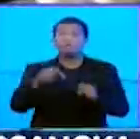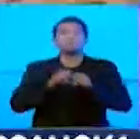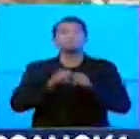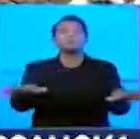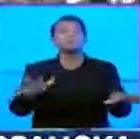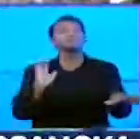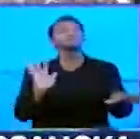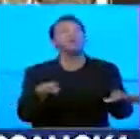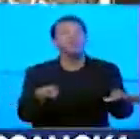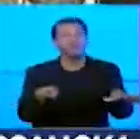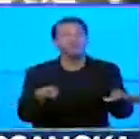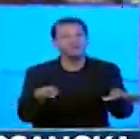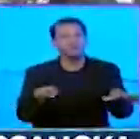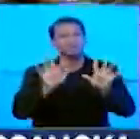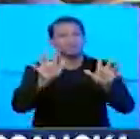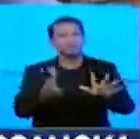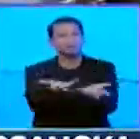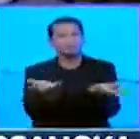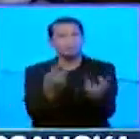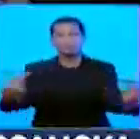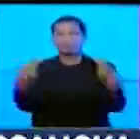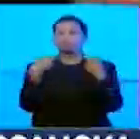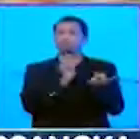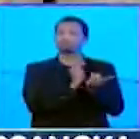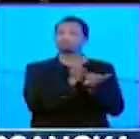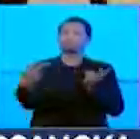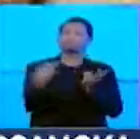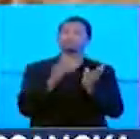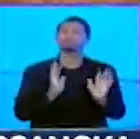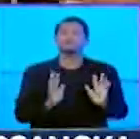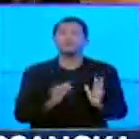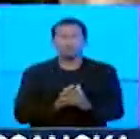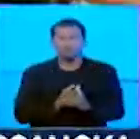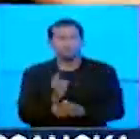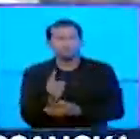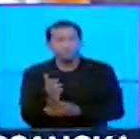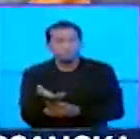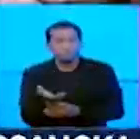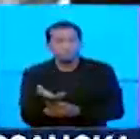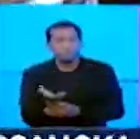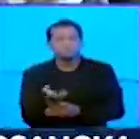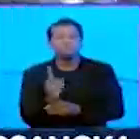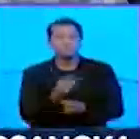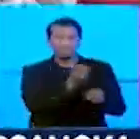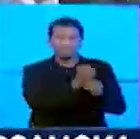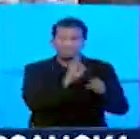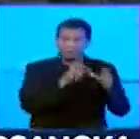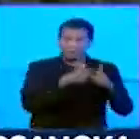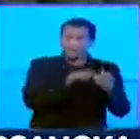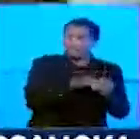halayak publik dan pasaleman diberatkan adalah dikarenakan Gisella Anastasia mengirimkan kepada fwd untuk